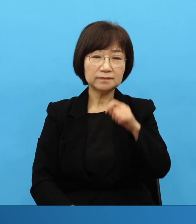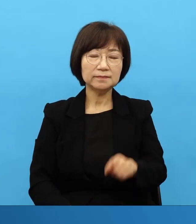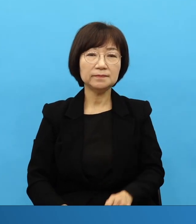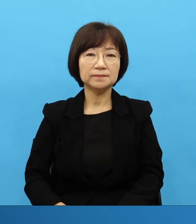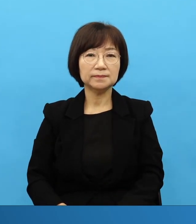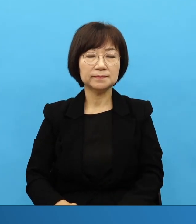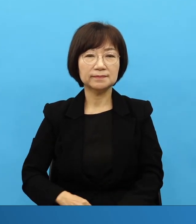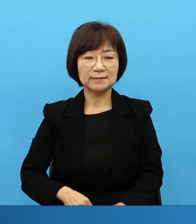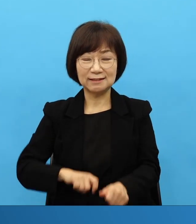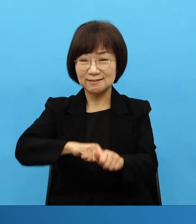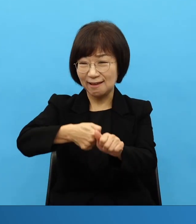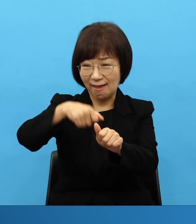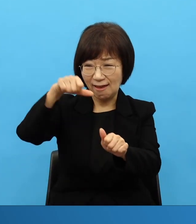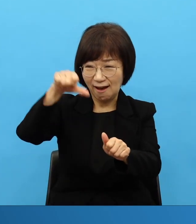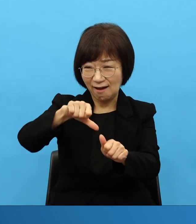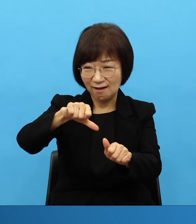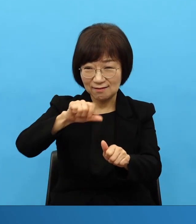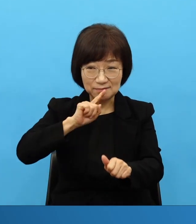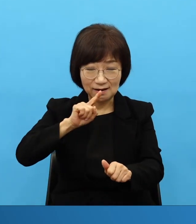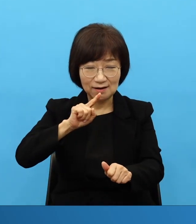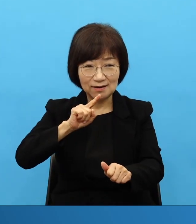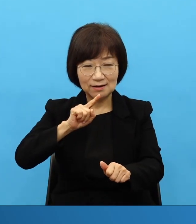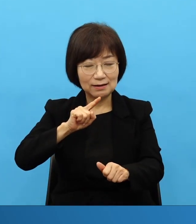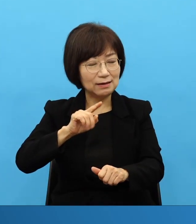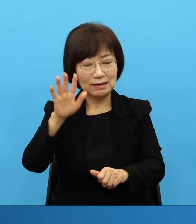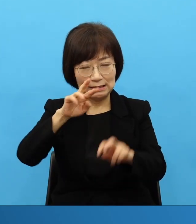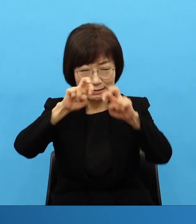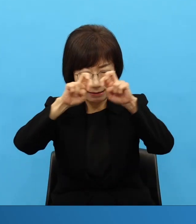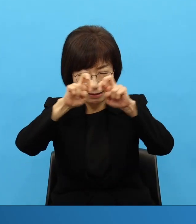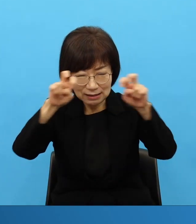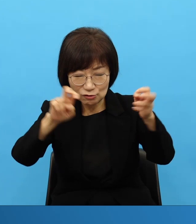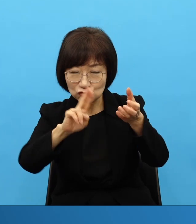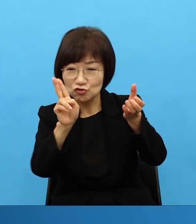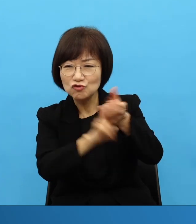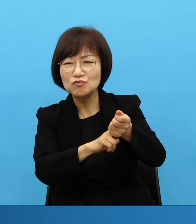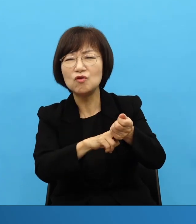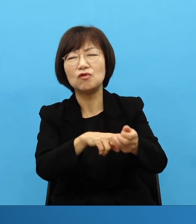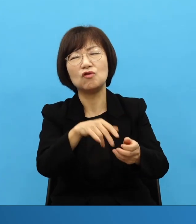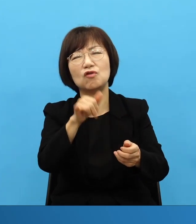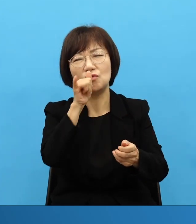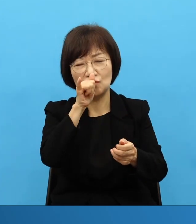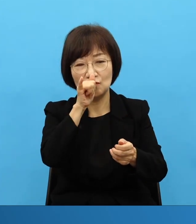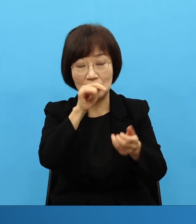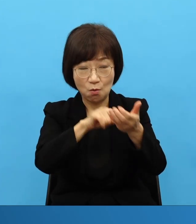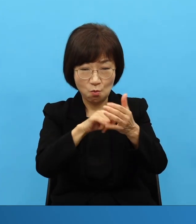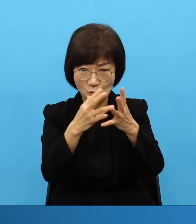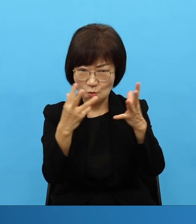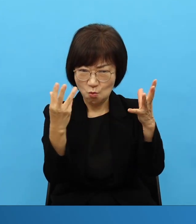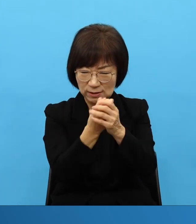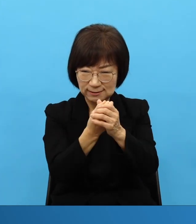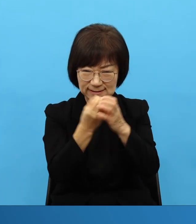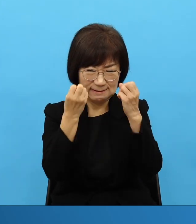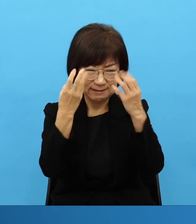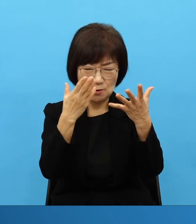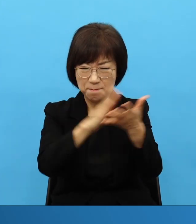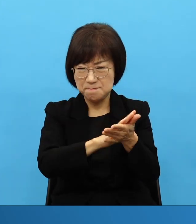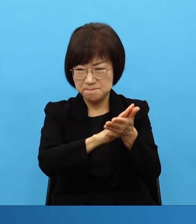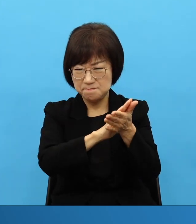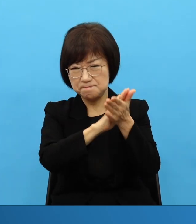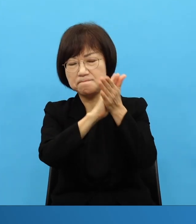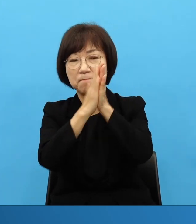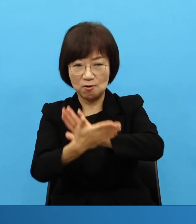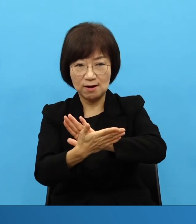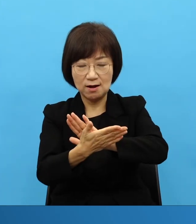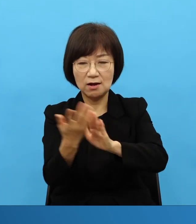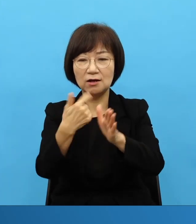we just simply say that it's a disaster or maybe a curse, but that's not so. 이걸 완전히 바꾸는 배경을 영적 세계로 보여준 거예요 God has